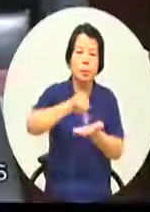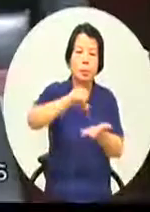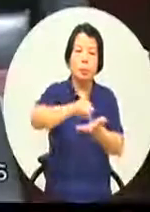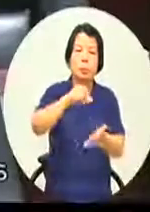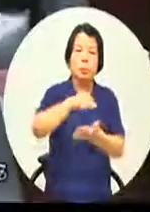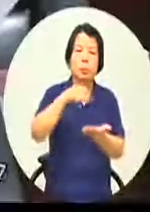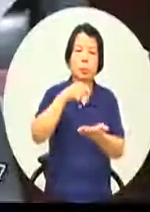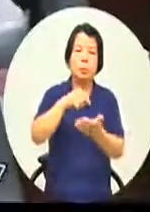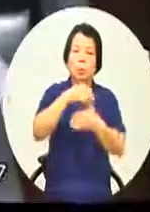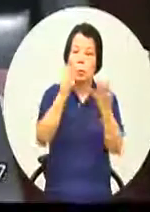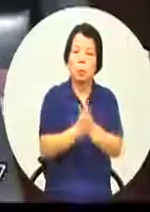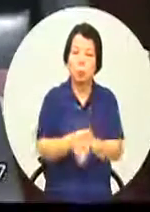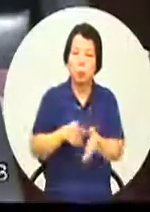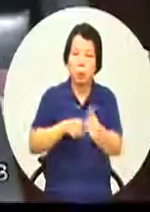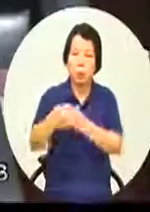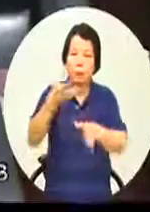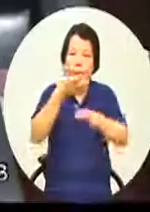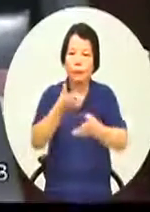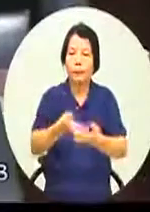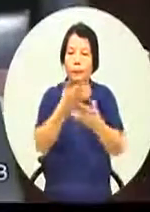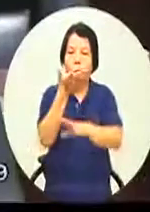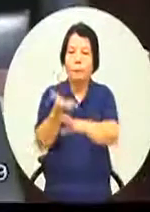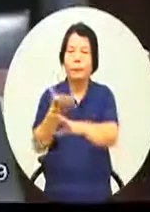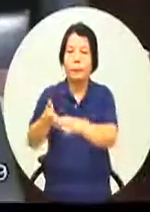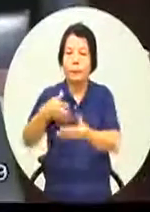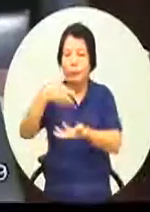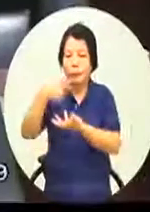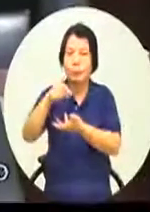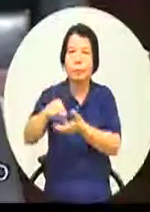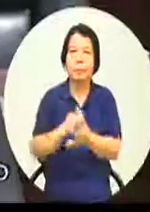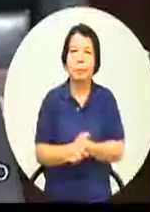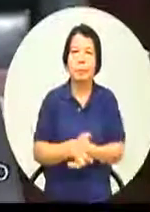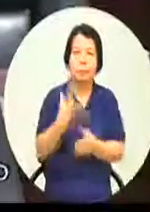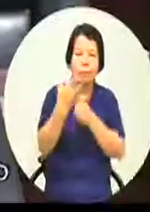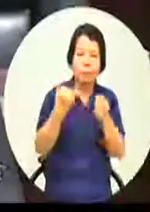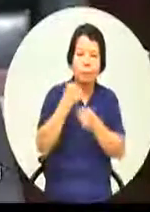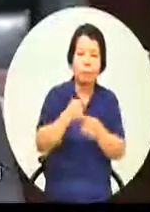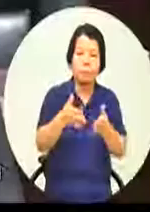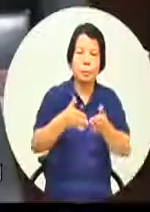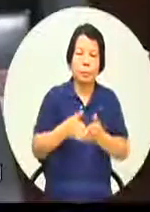桌？这是一个从西方已经推很多年的概念，就是 farm to